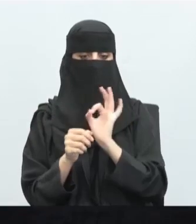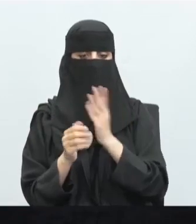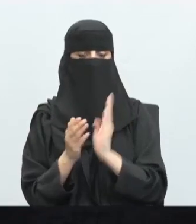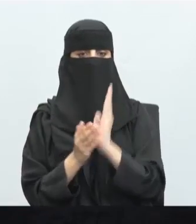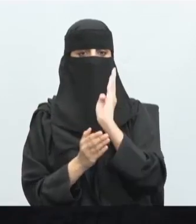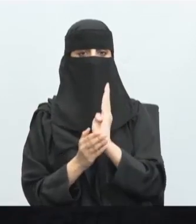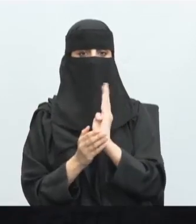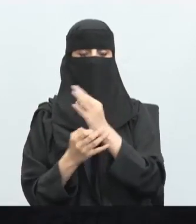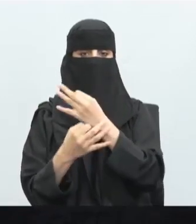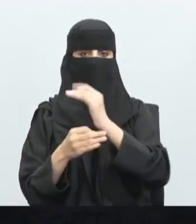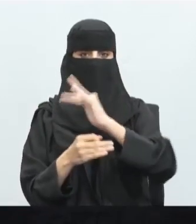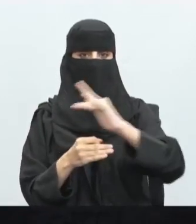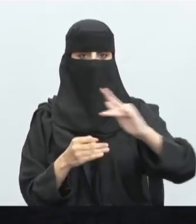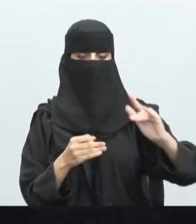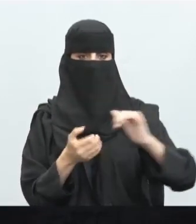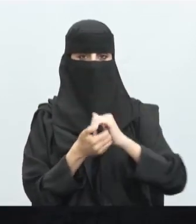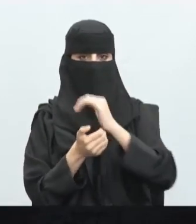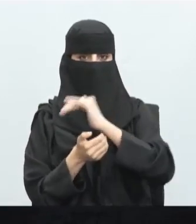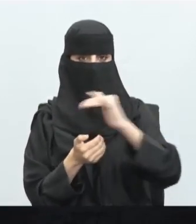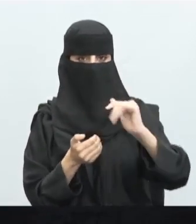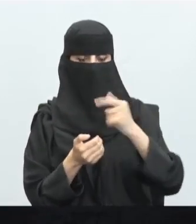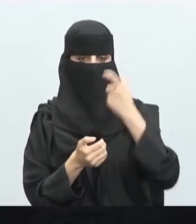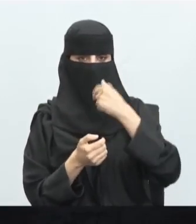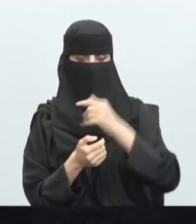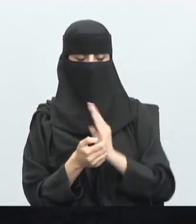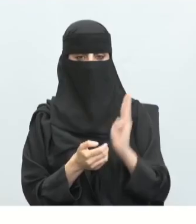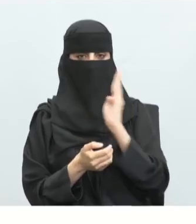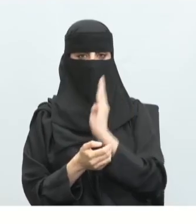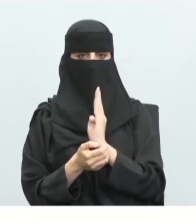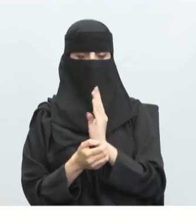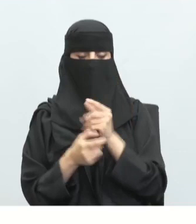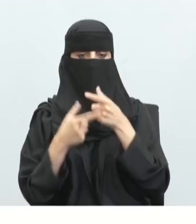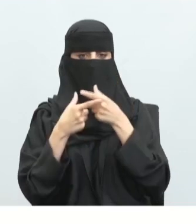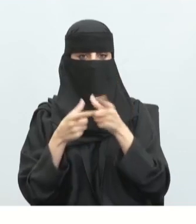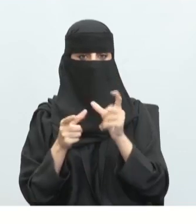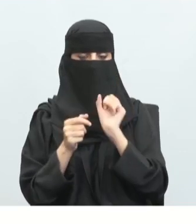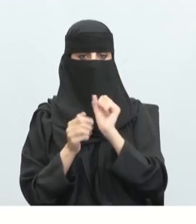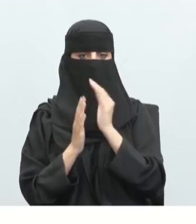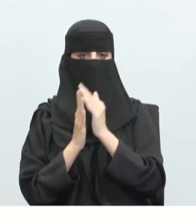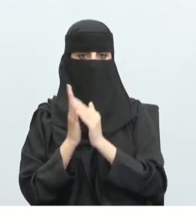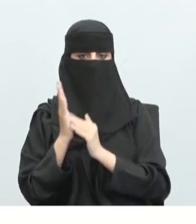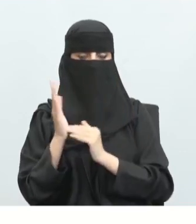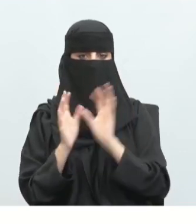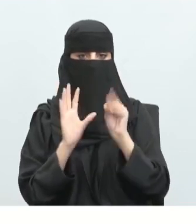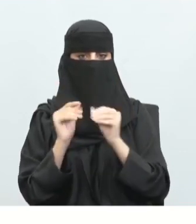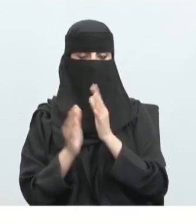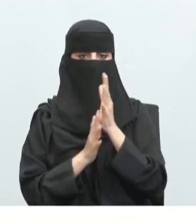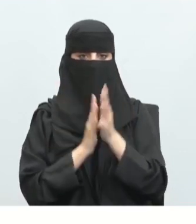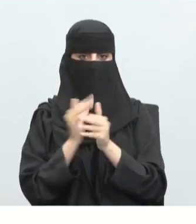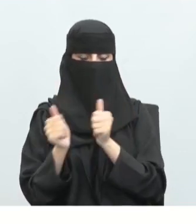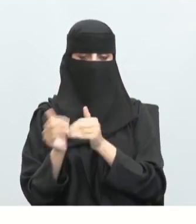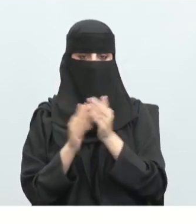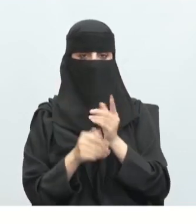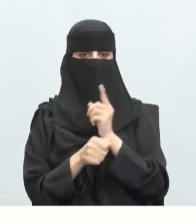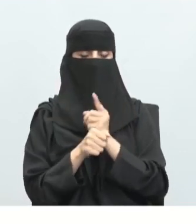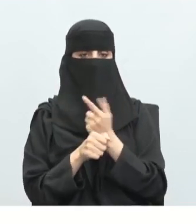صفي اذا ابدا بصفي اقف امام صفي وا رد القصه التي كتبتها بودي ايها الابطال